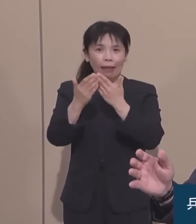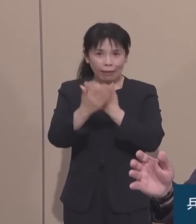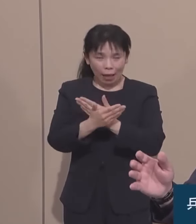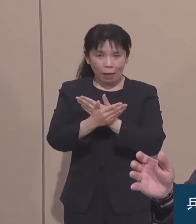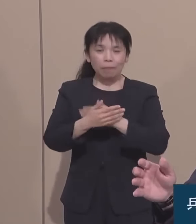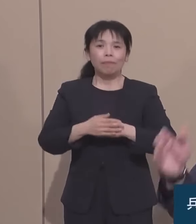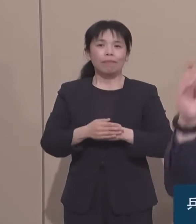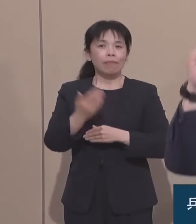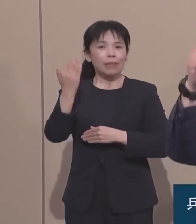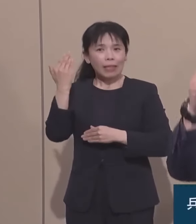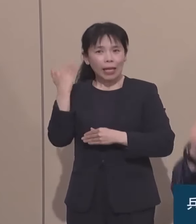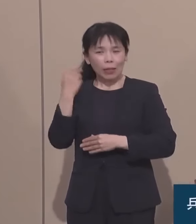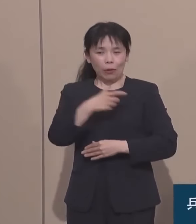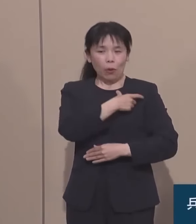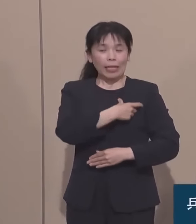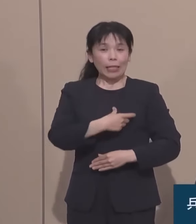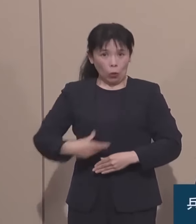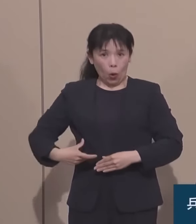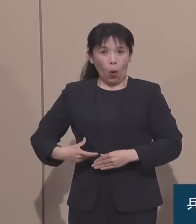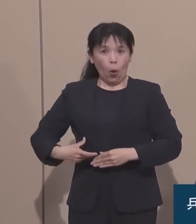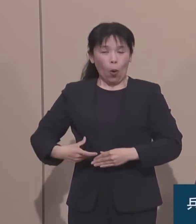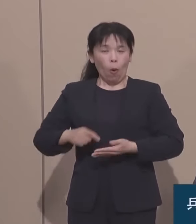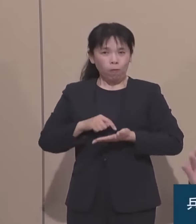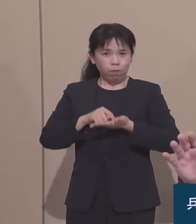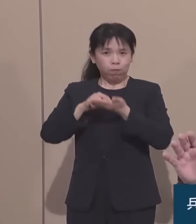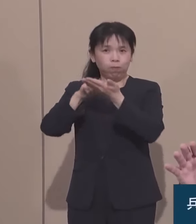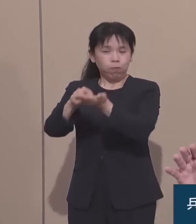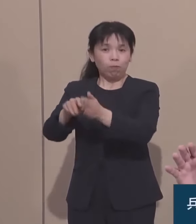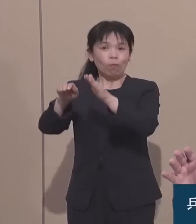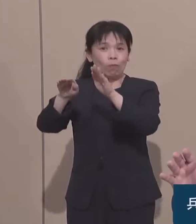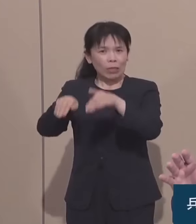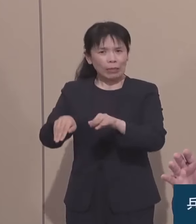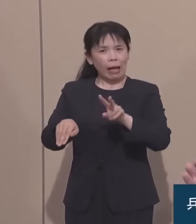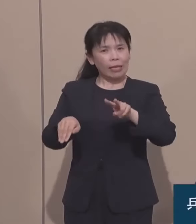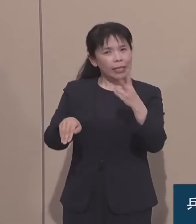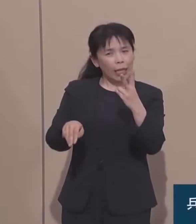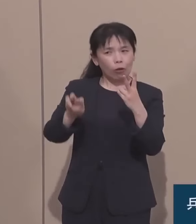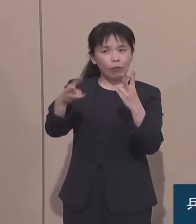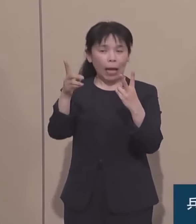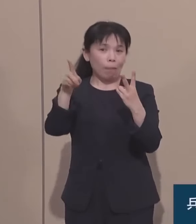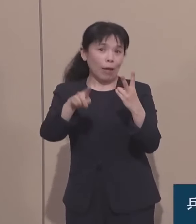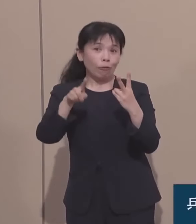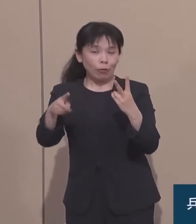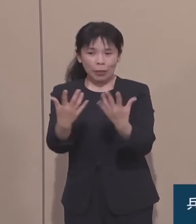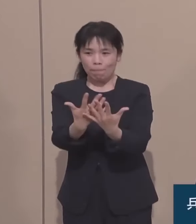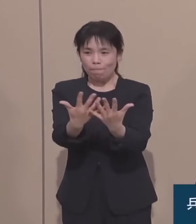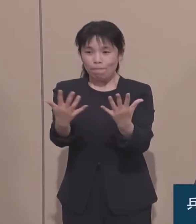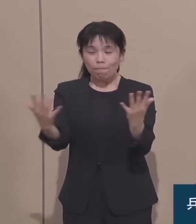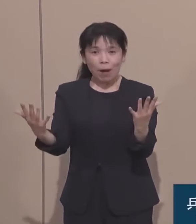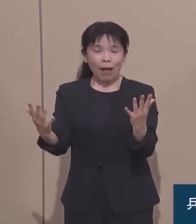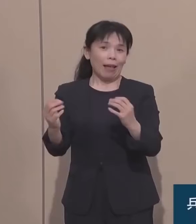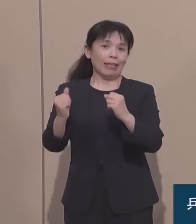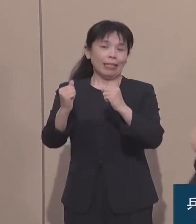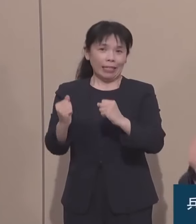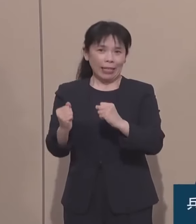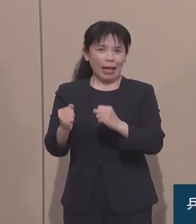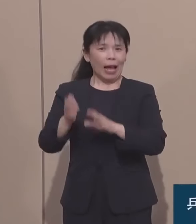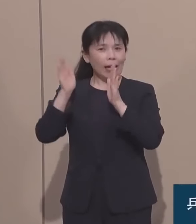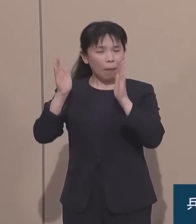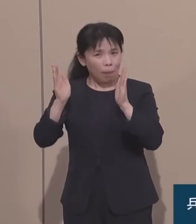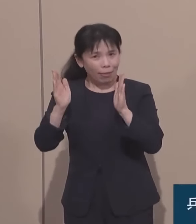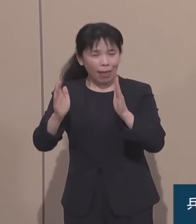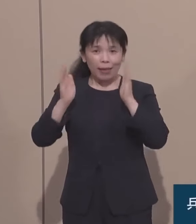ビ候補の大一世やってきましたが200人300人ぐらいいたかな多くの方が立さん